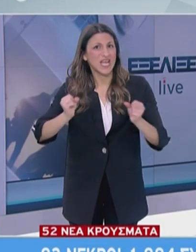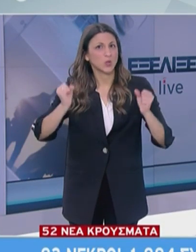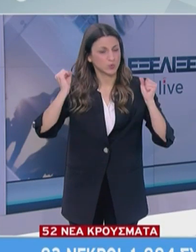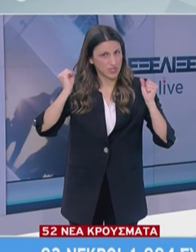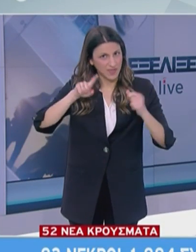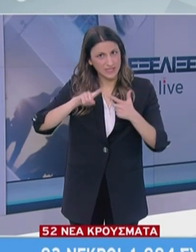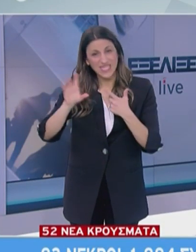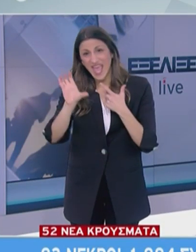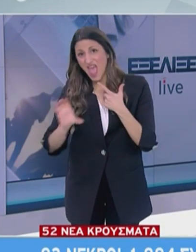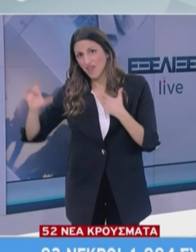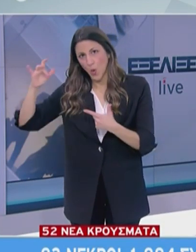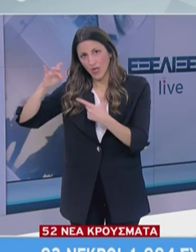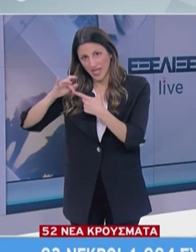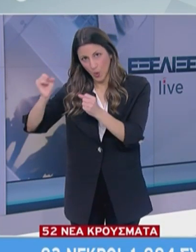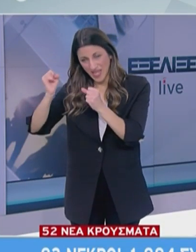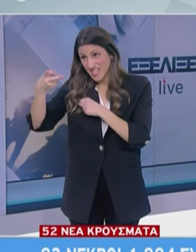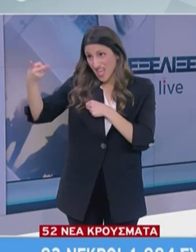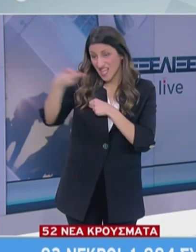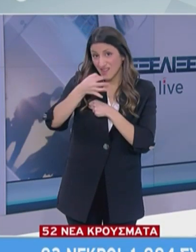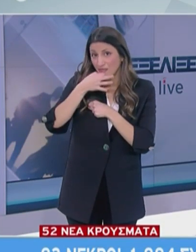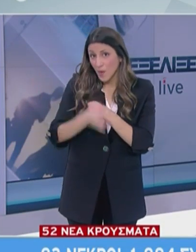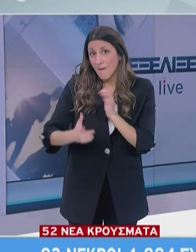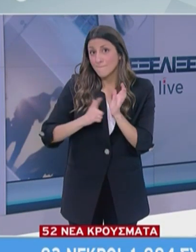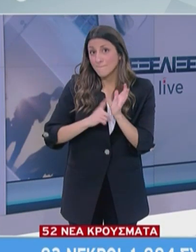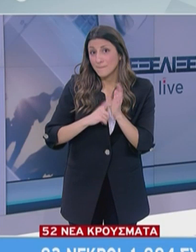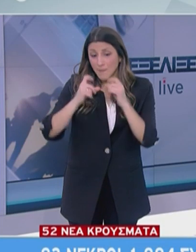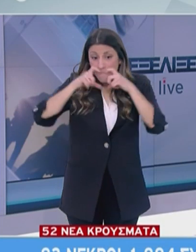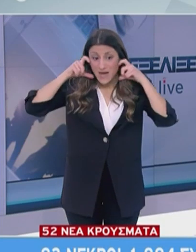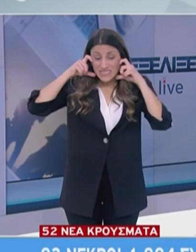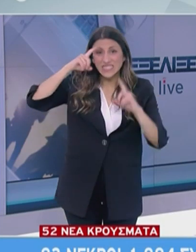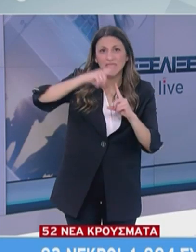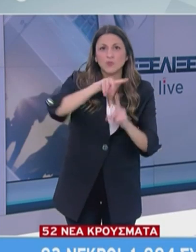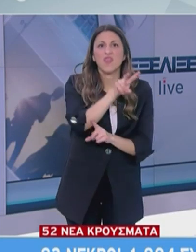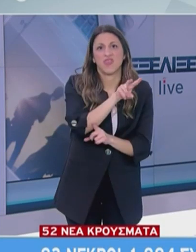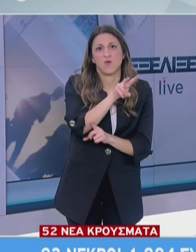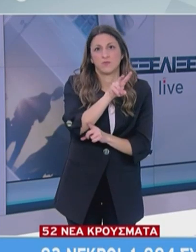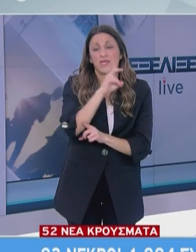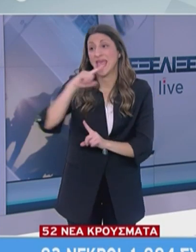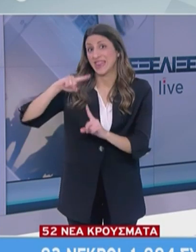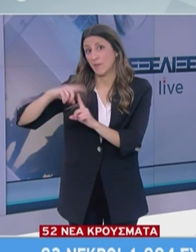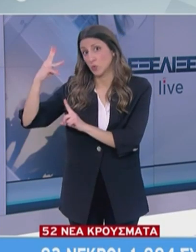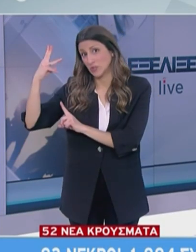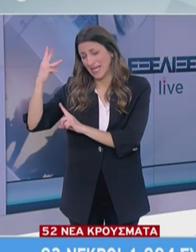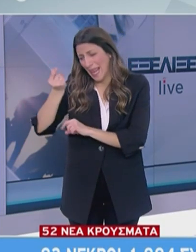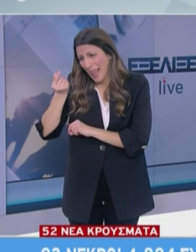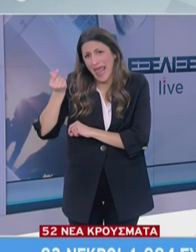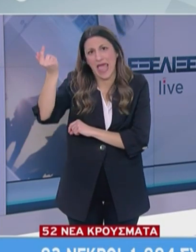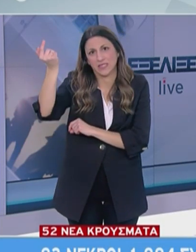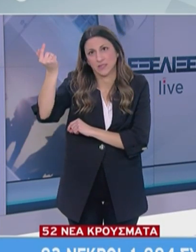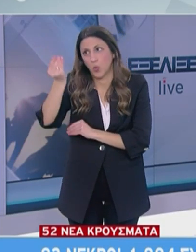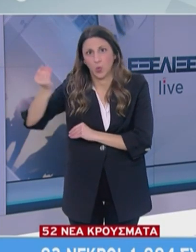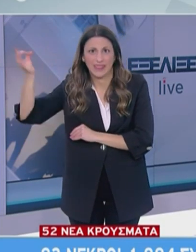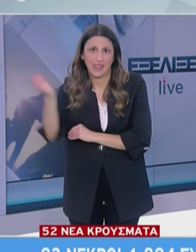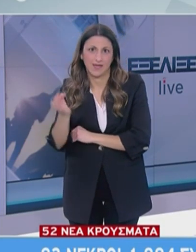FFP2. Όχι οι τέλειες των τελείων, FFP3, οι οποίες δεν υπάρχουν πουθενά στην παγκόσμια αγορά αυτή τη στιγμή, φυσικά. Και